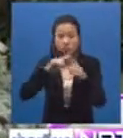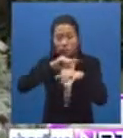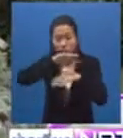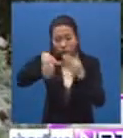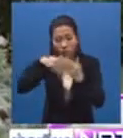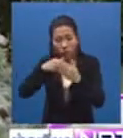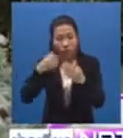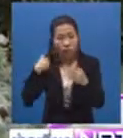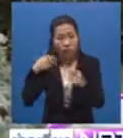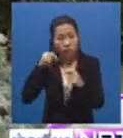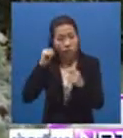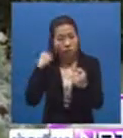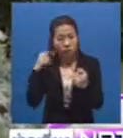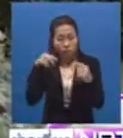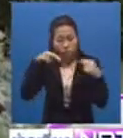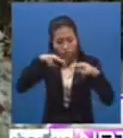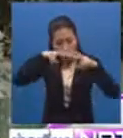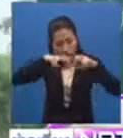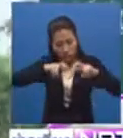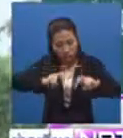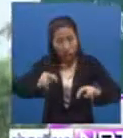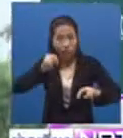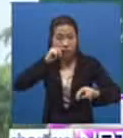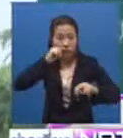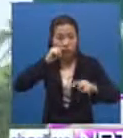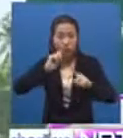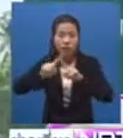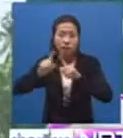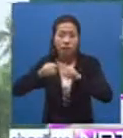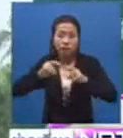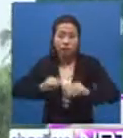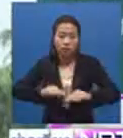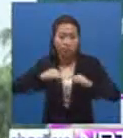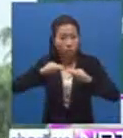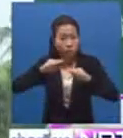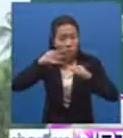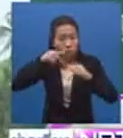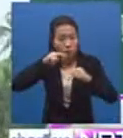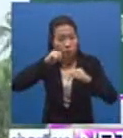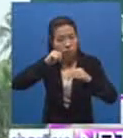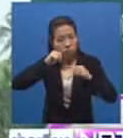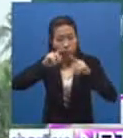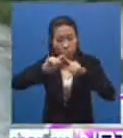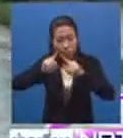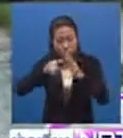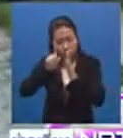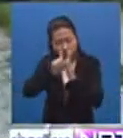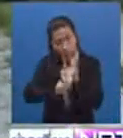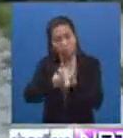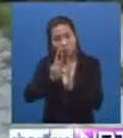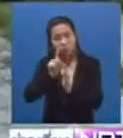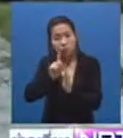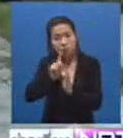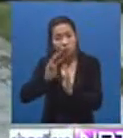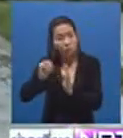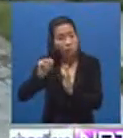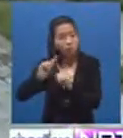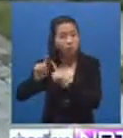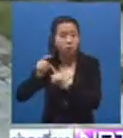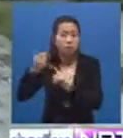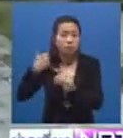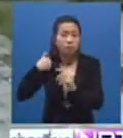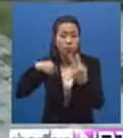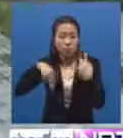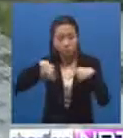ที่ในวงกว้างจากการตรวจสอบพบว่าระดับน้ำยังอยู่ต่ำกว่าแนวตลิ่งอีกกว่าหนึ่งเมตรหากไม่มีฝนตกหนักคาดว่า